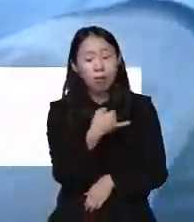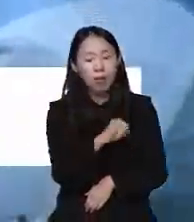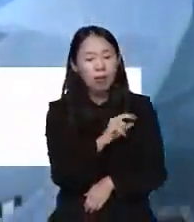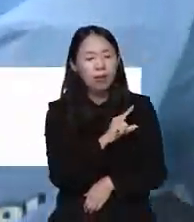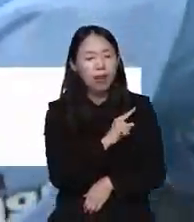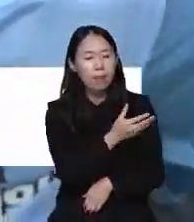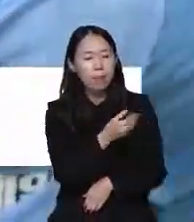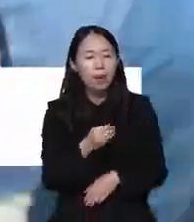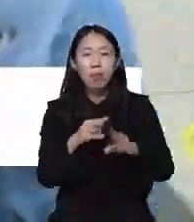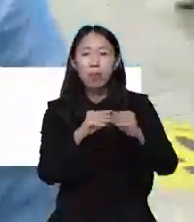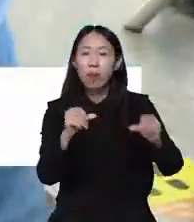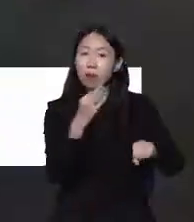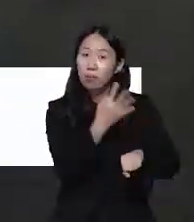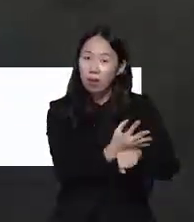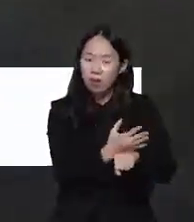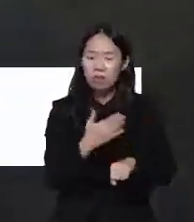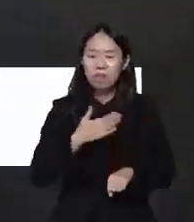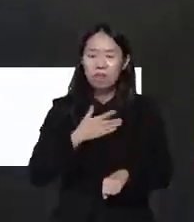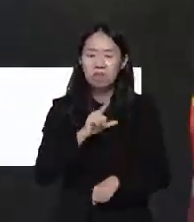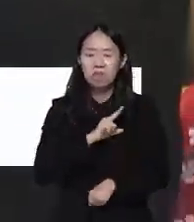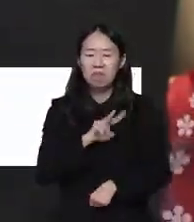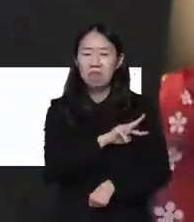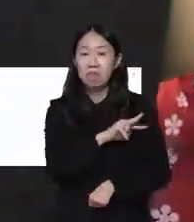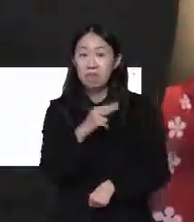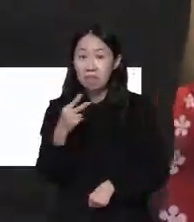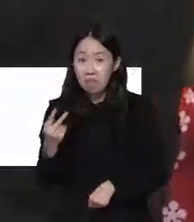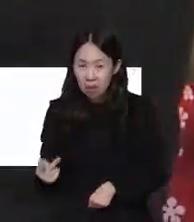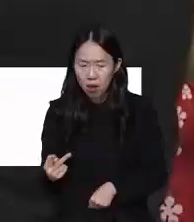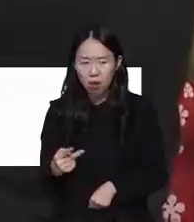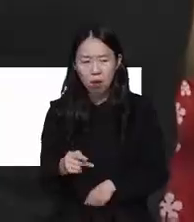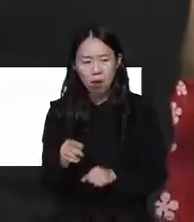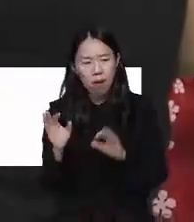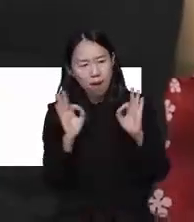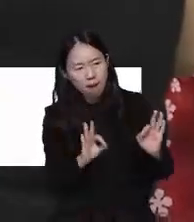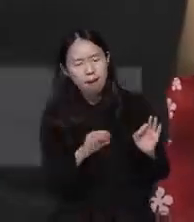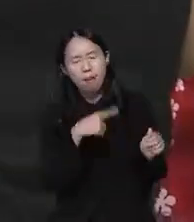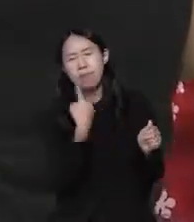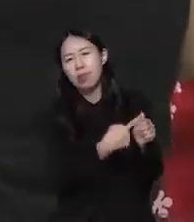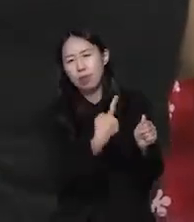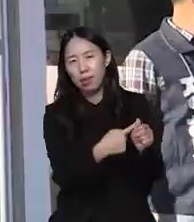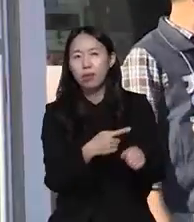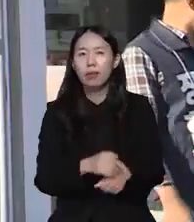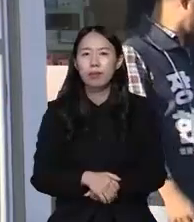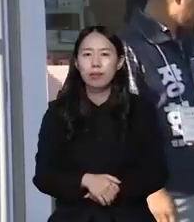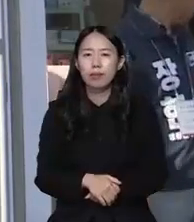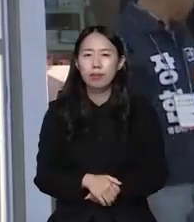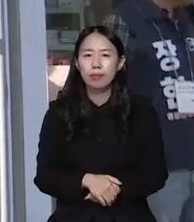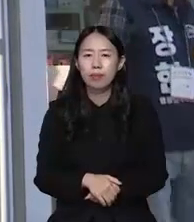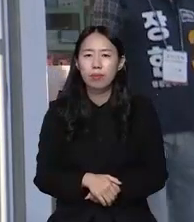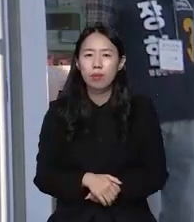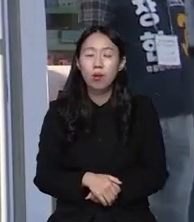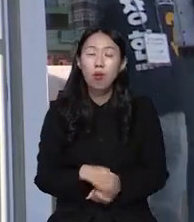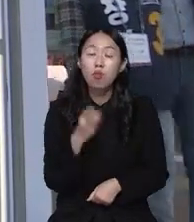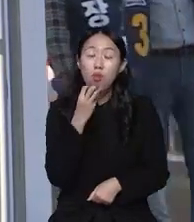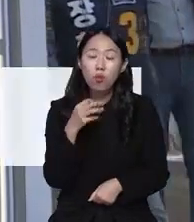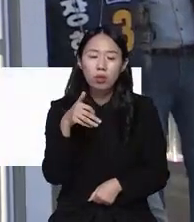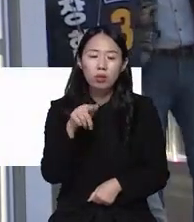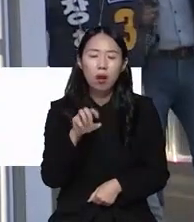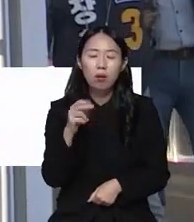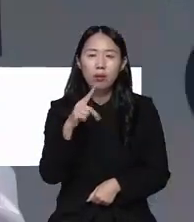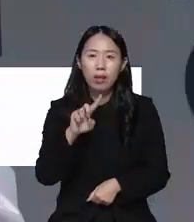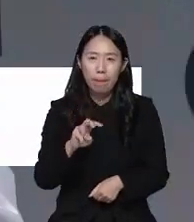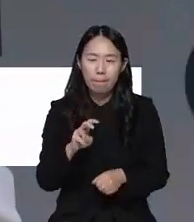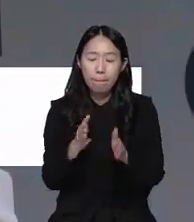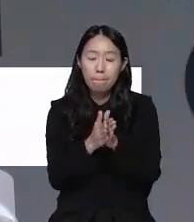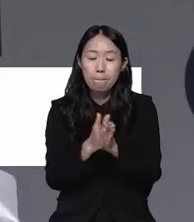딸의 명의로 매입한 부동산을 자신이 증여받아 집중 공세를 받고 있습니다. 서울 청담동 자가